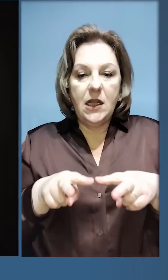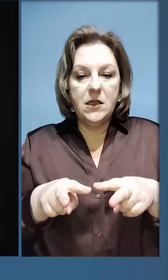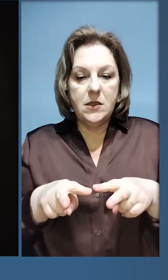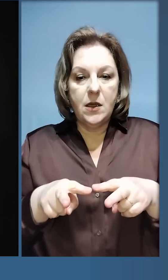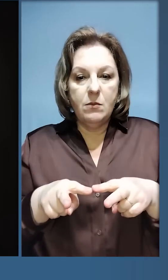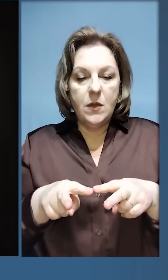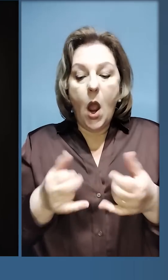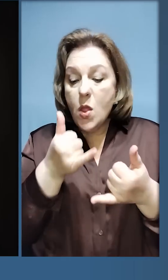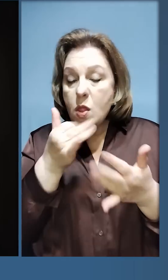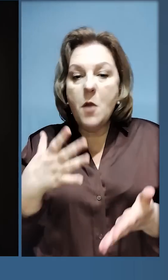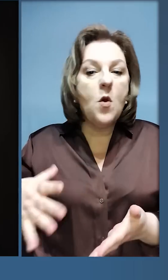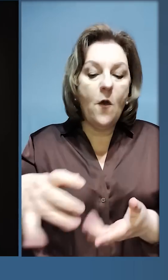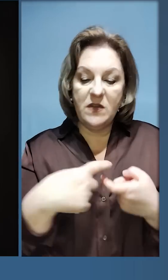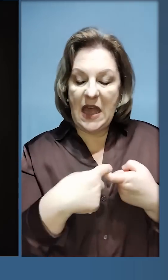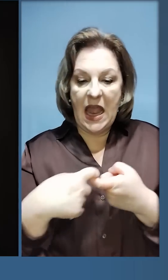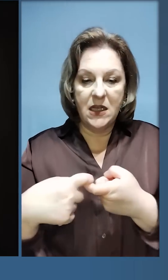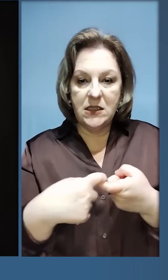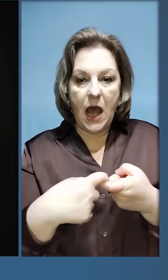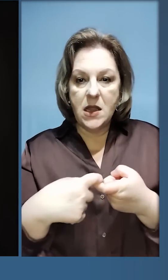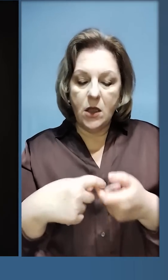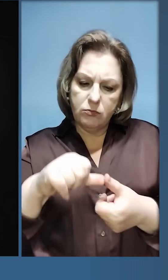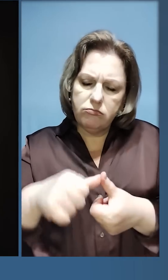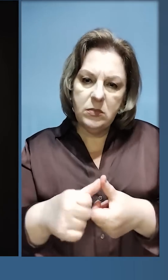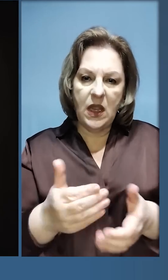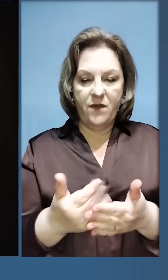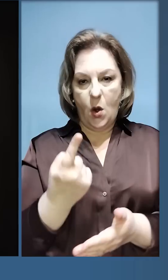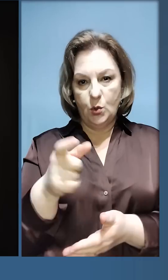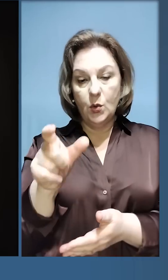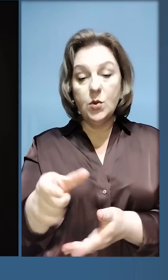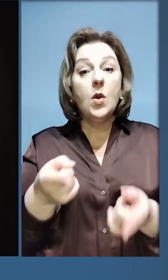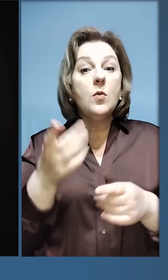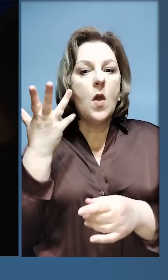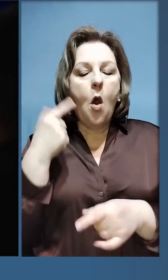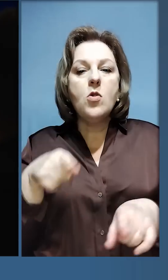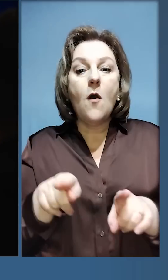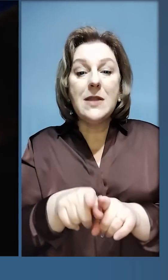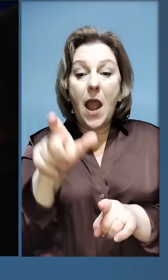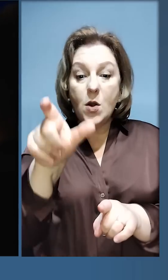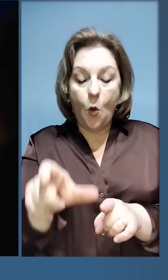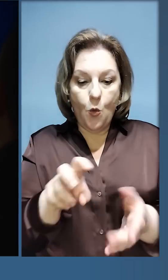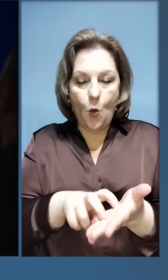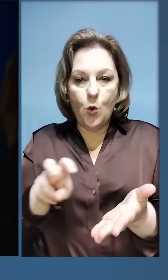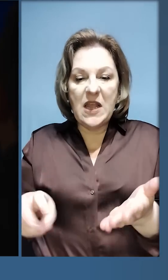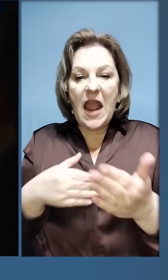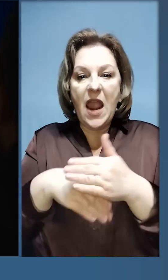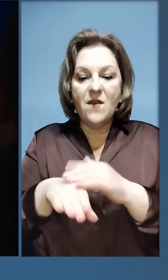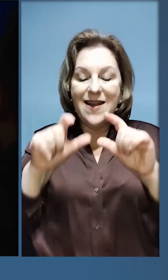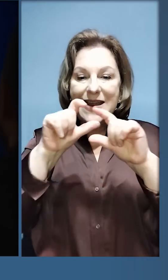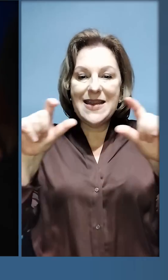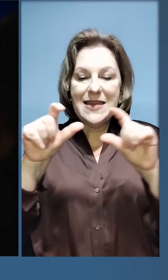що не може все залежати від однієї людини. І тому, коли така людина